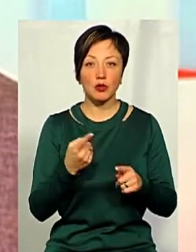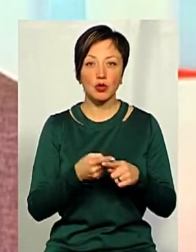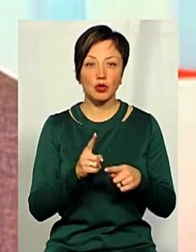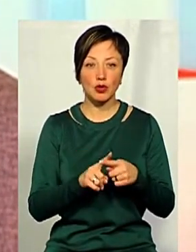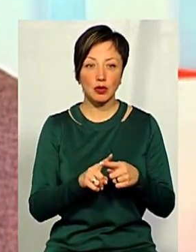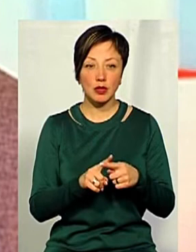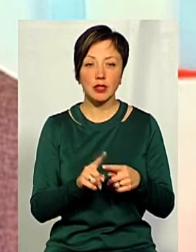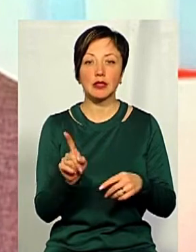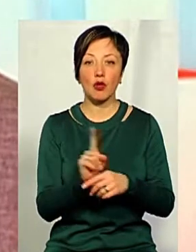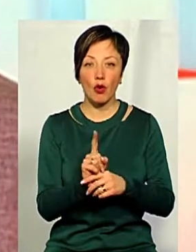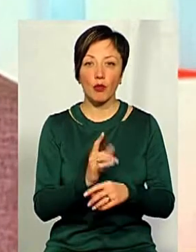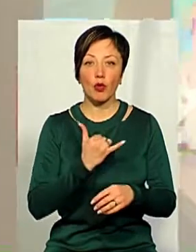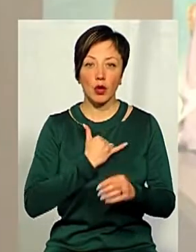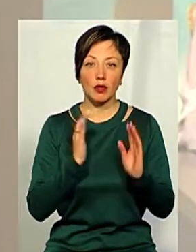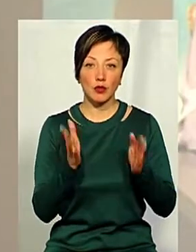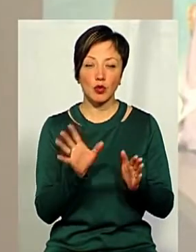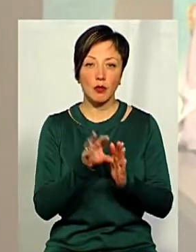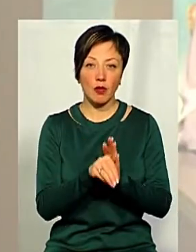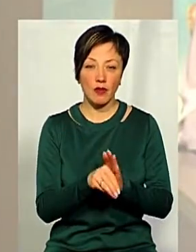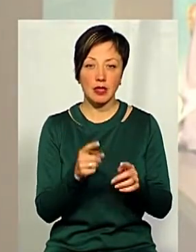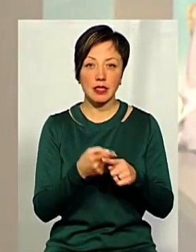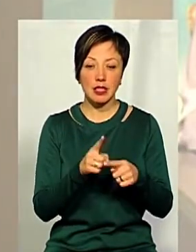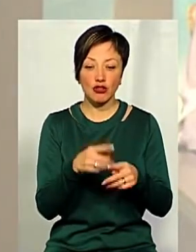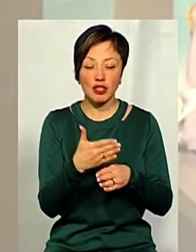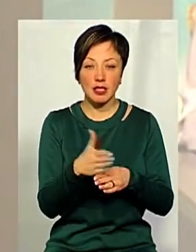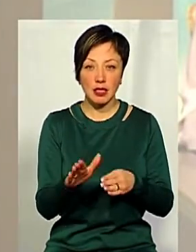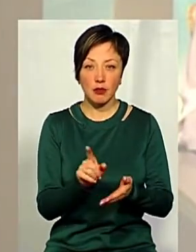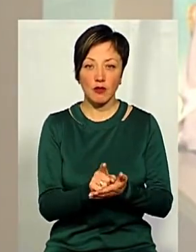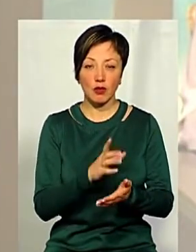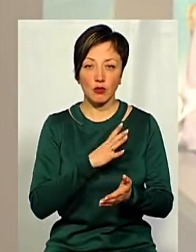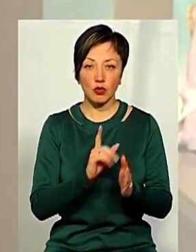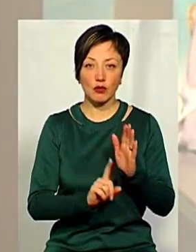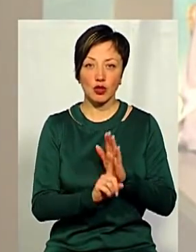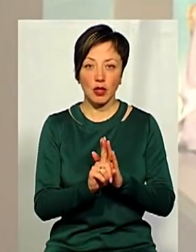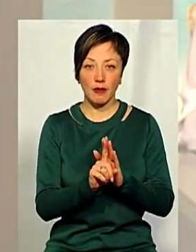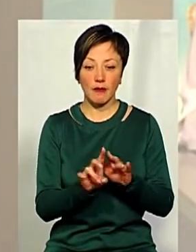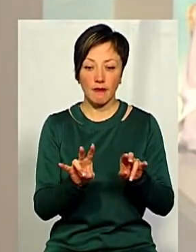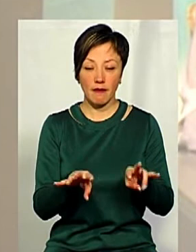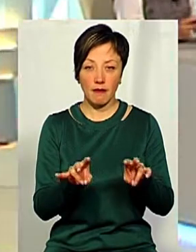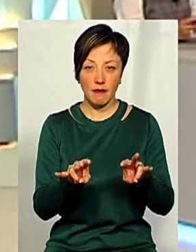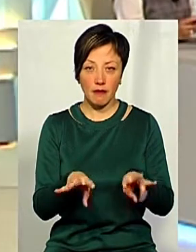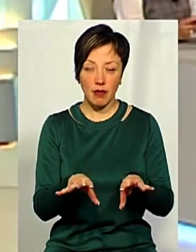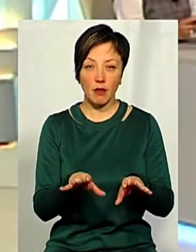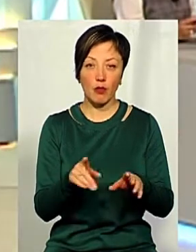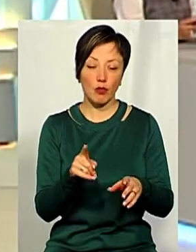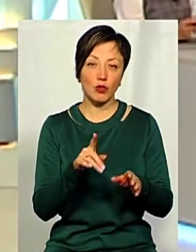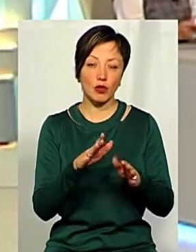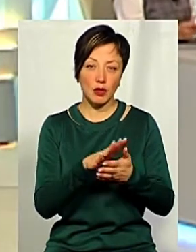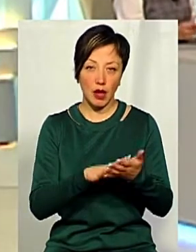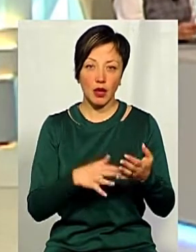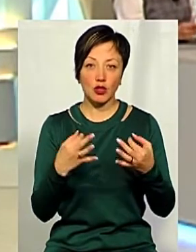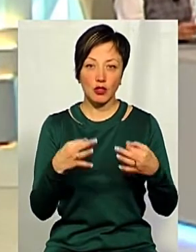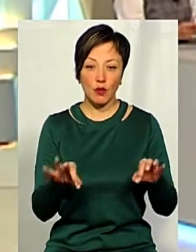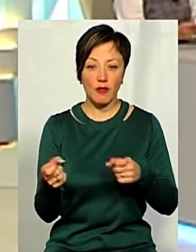норми будуть в нас запроваджені. Ця фракція органічна повинна буде спочатку стабілізована, а потім її тільки дозволено буде вивозити